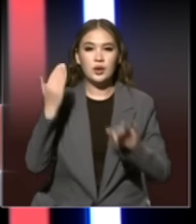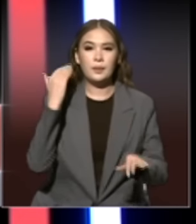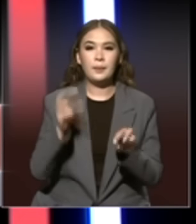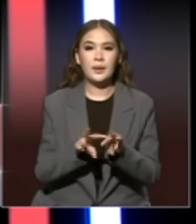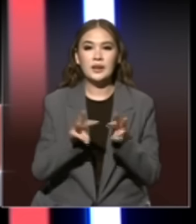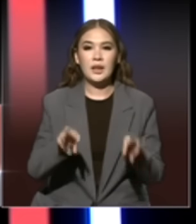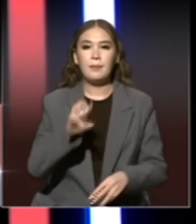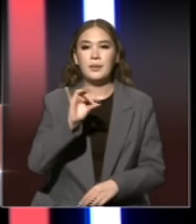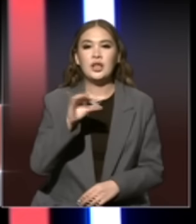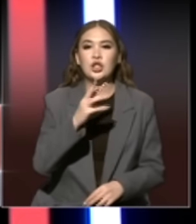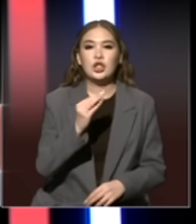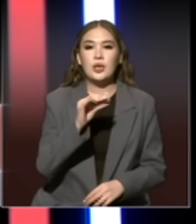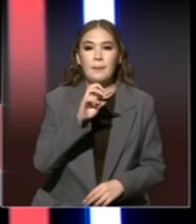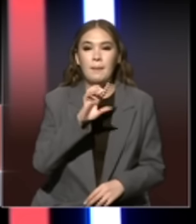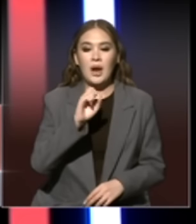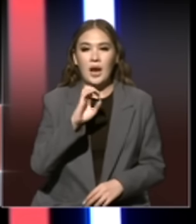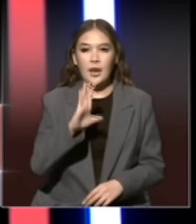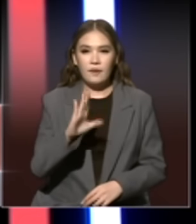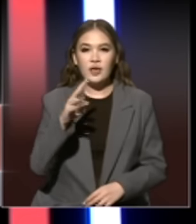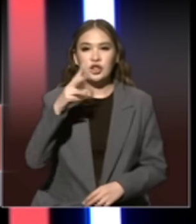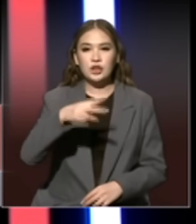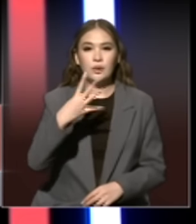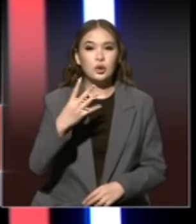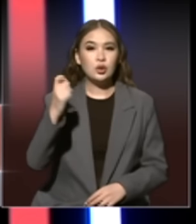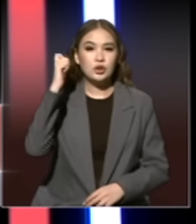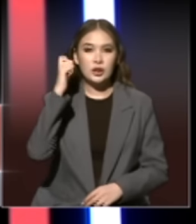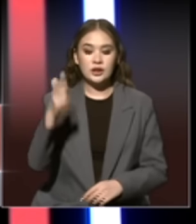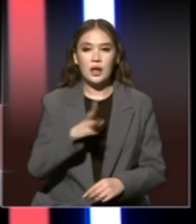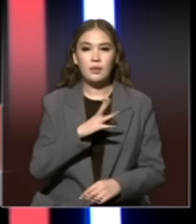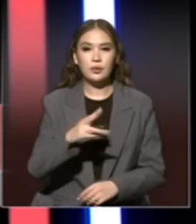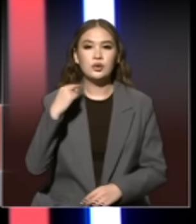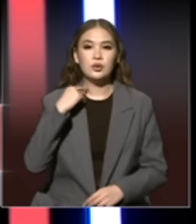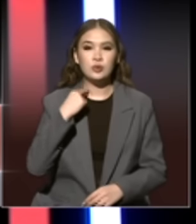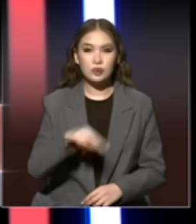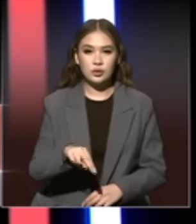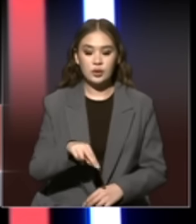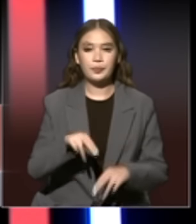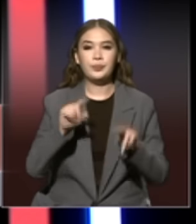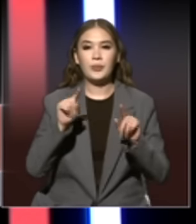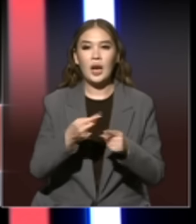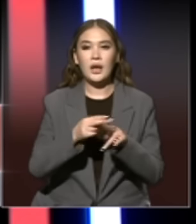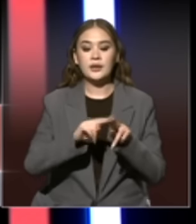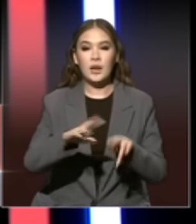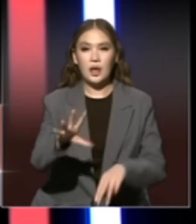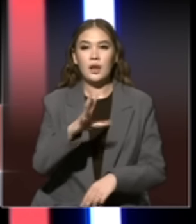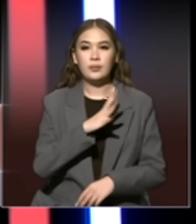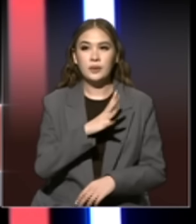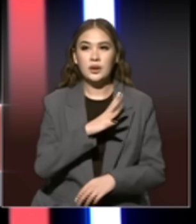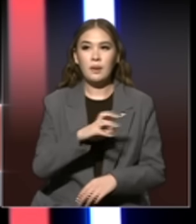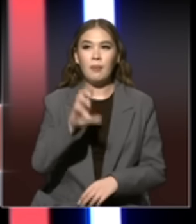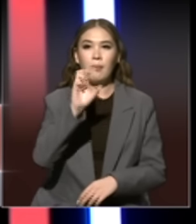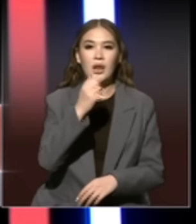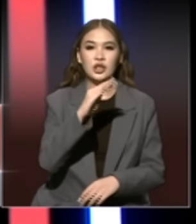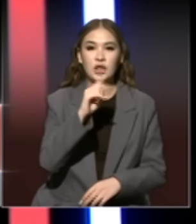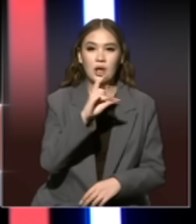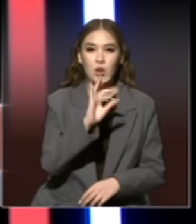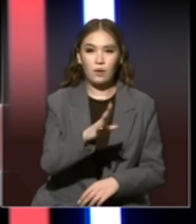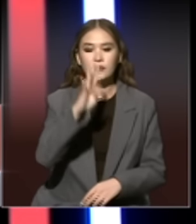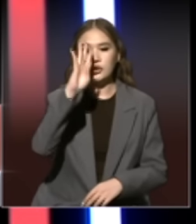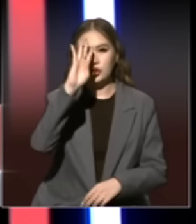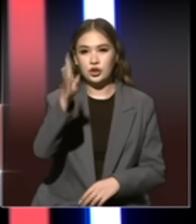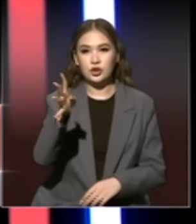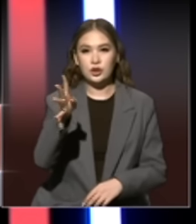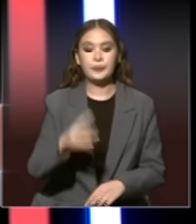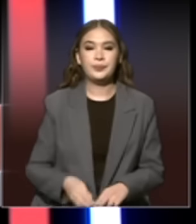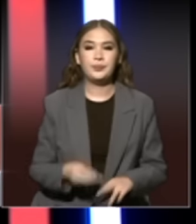Қуандық Бишімбаевты 24 жылға түрме жазасына кесті. Ал қылмысты жасырт деп айыпталған Бақытжан Байжановты 4 жылға